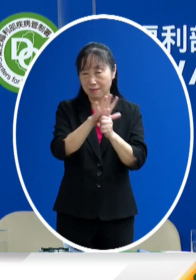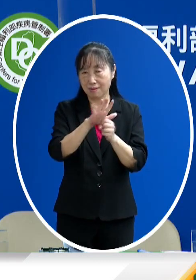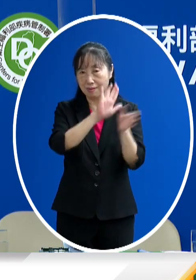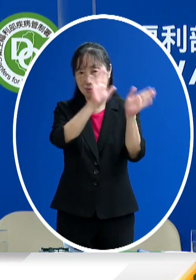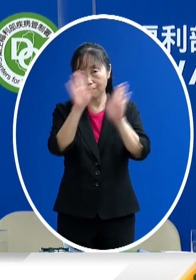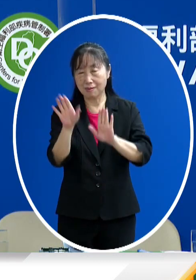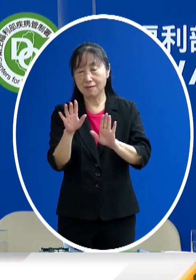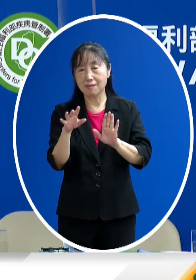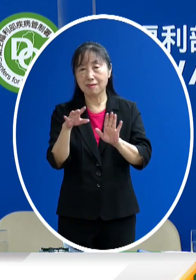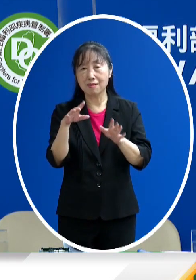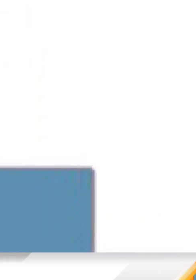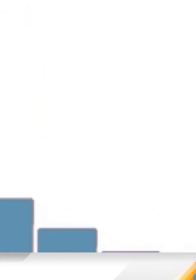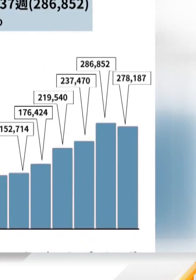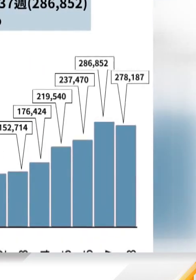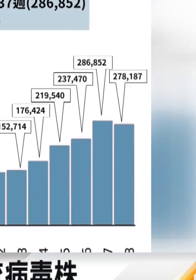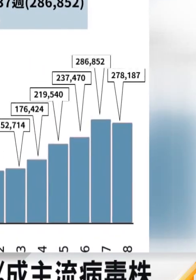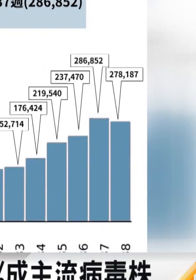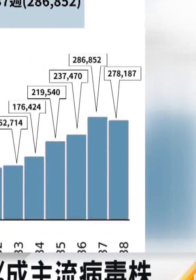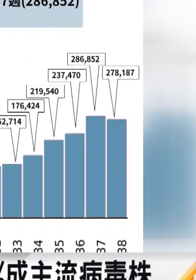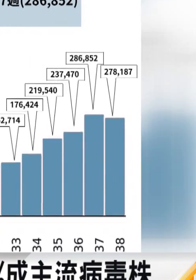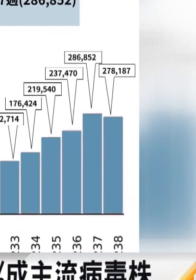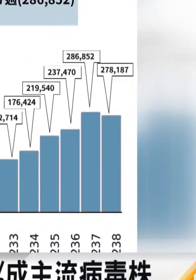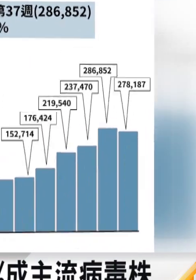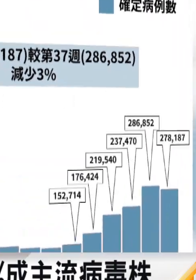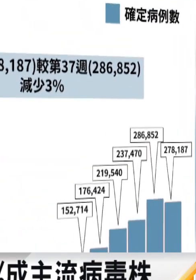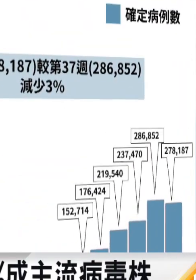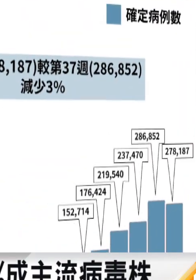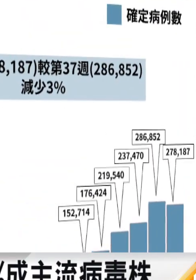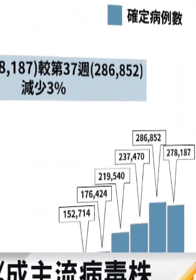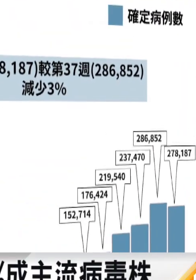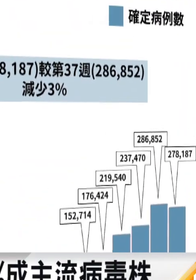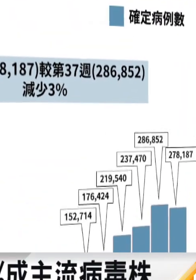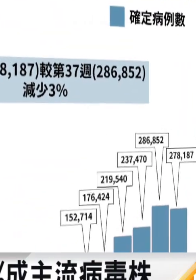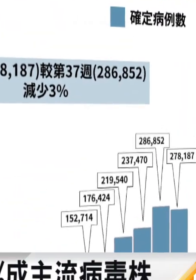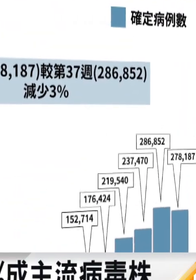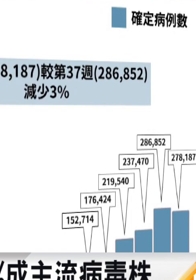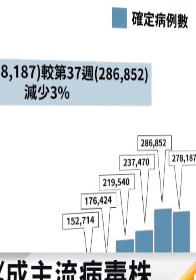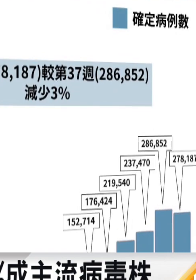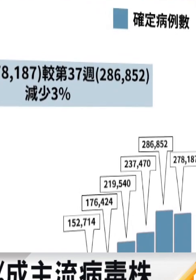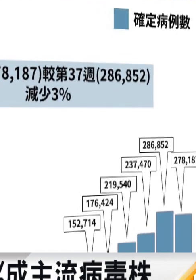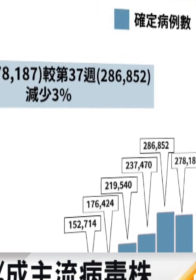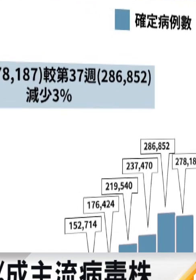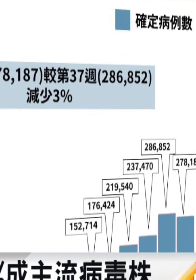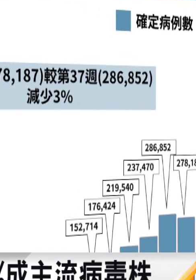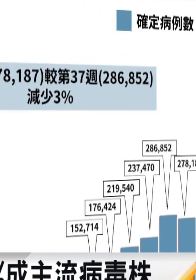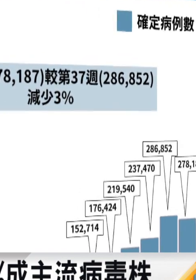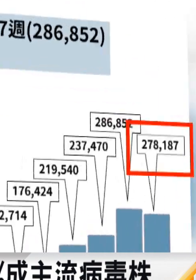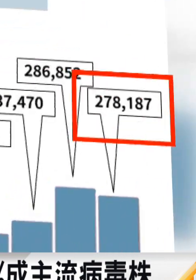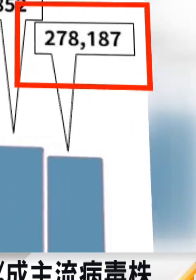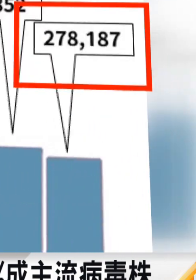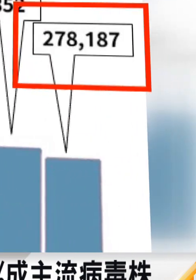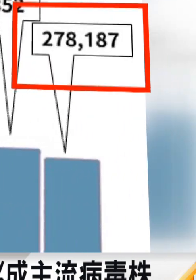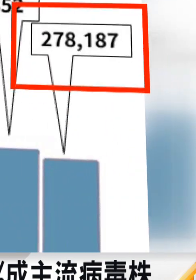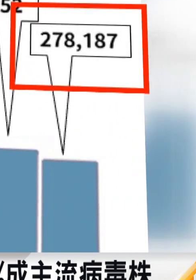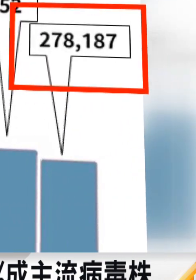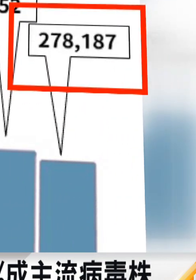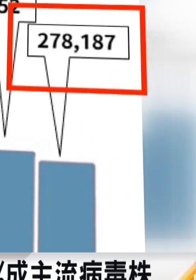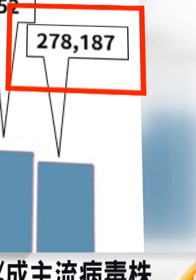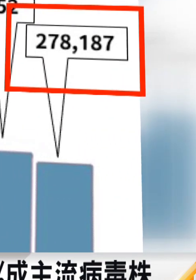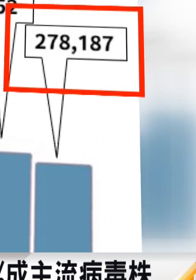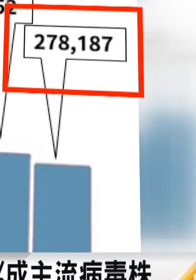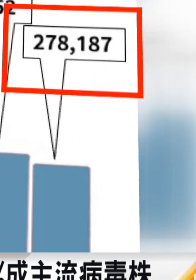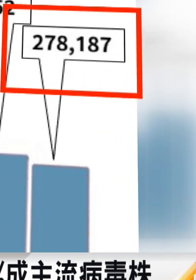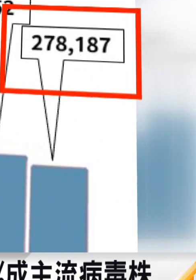这个所谓的高原期。 摊开统计图表看一看，从今年第14周高点57万例到上一周也就是